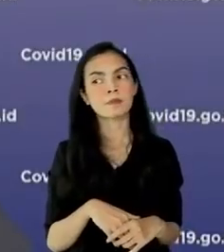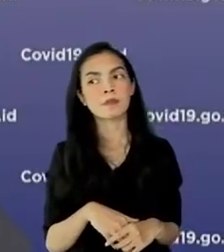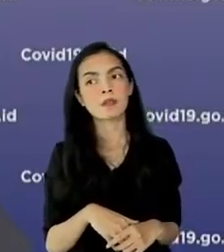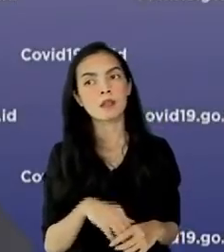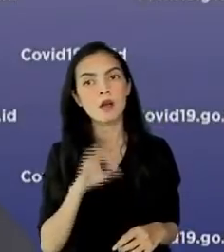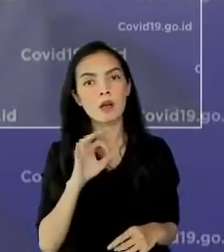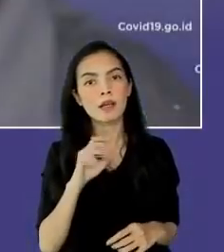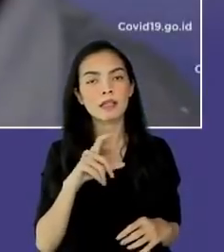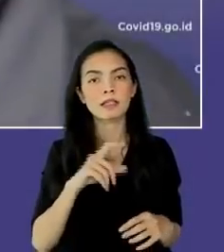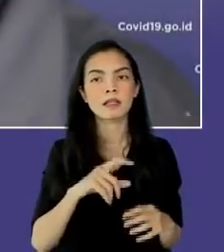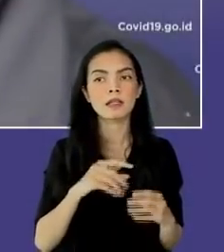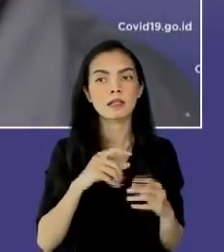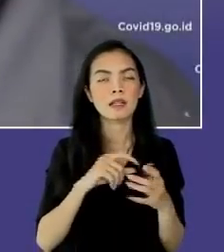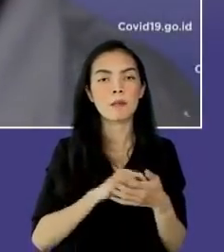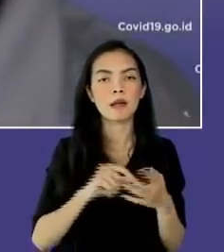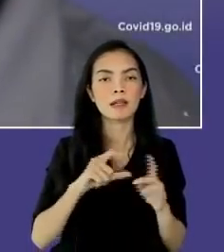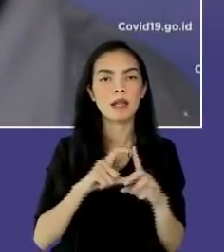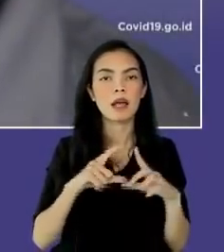Mas Damar dari